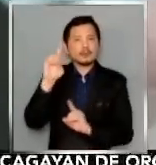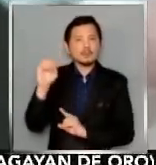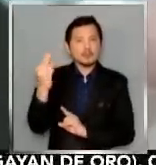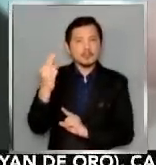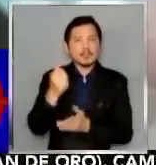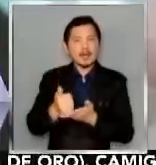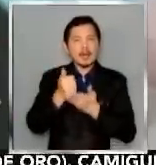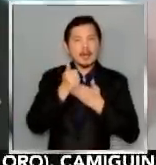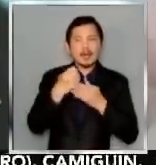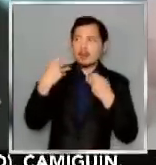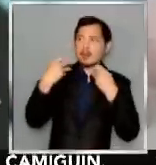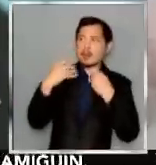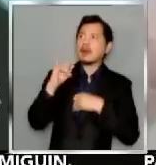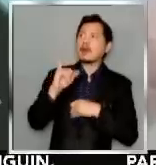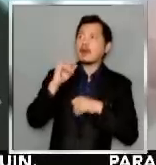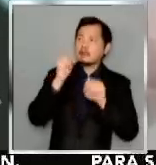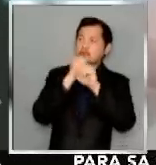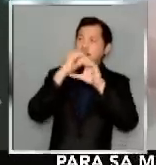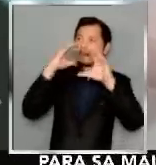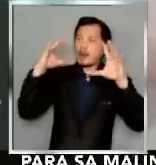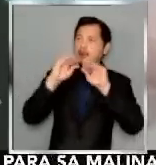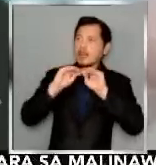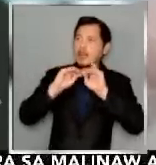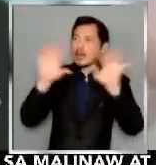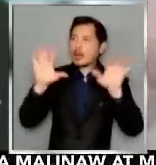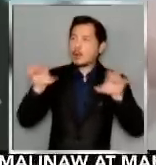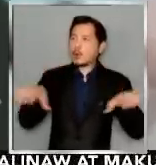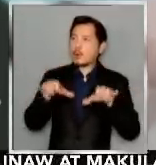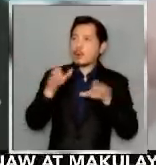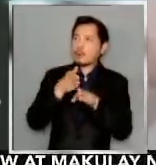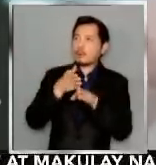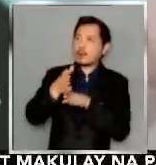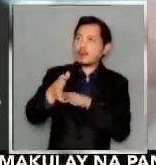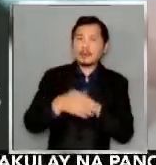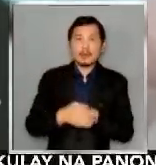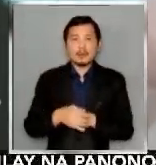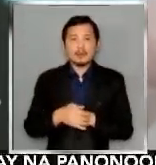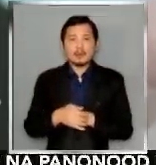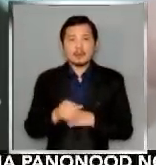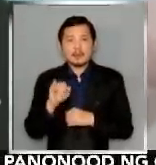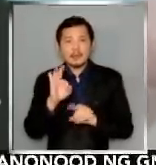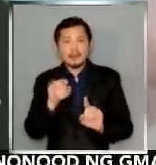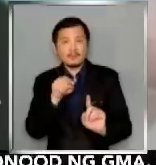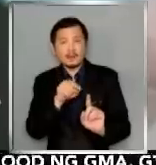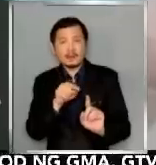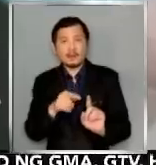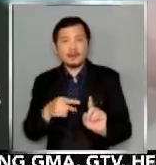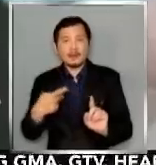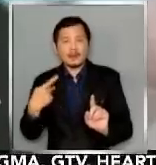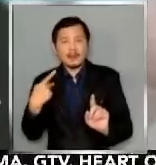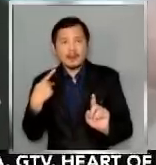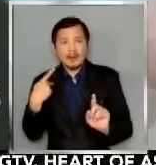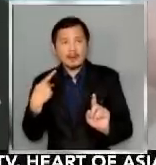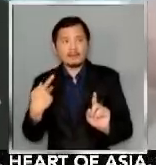And having a vacuum of leadership longer will really be will have an adverse event,